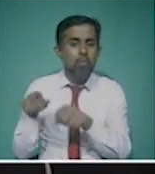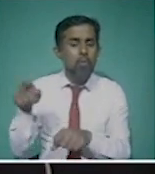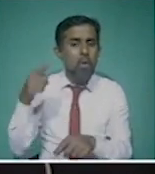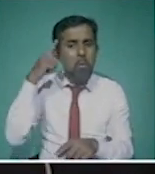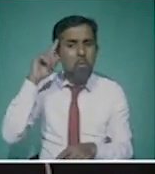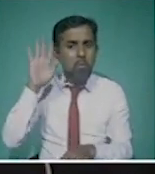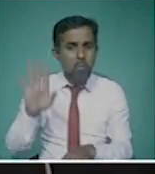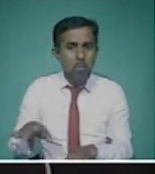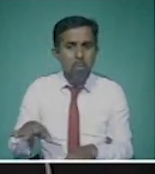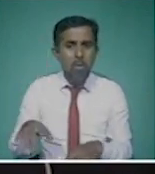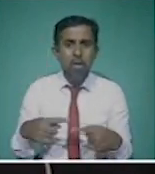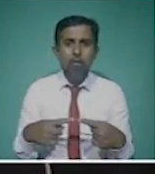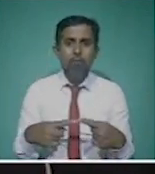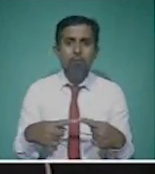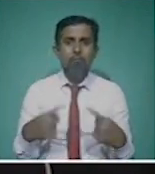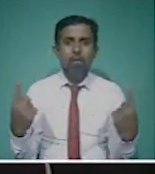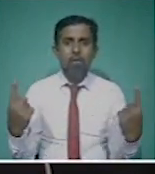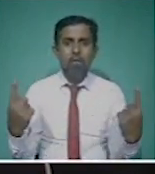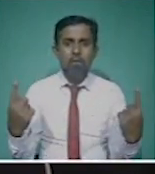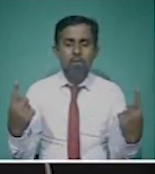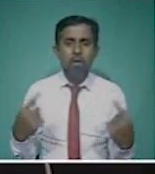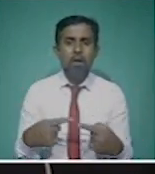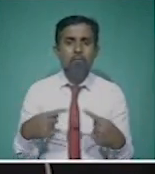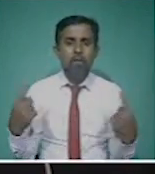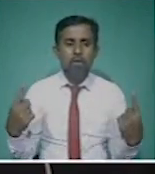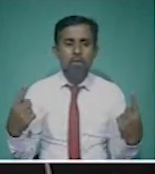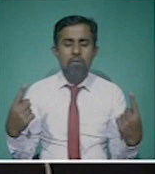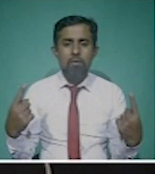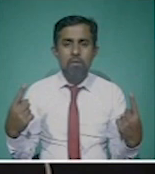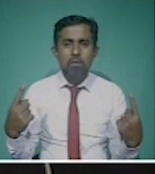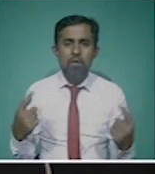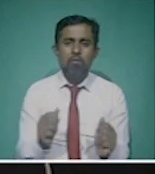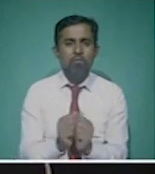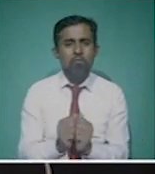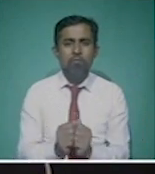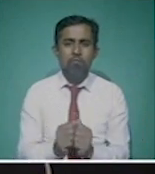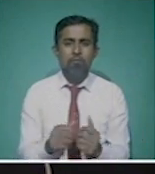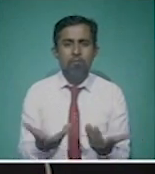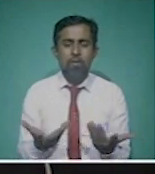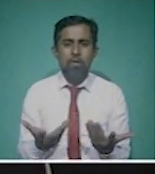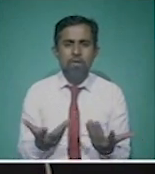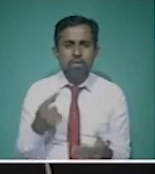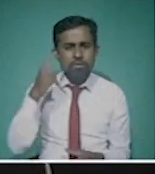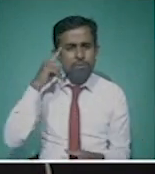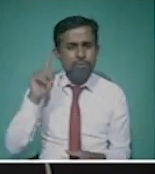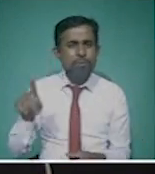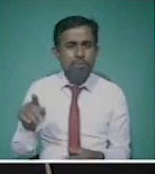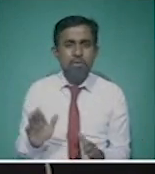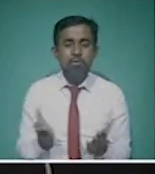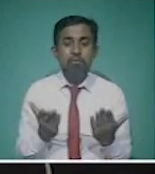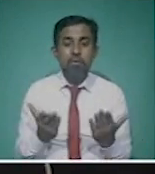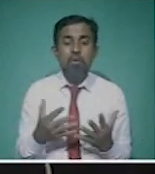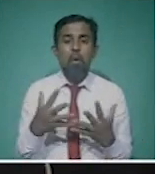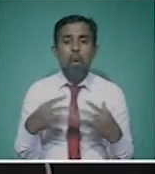Podu, Thurveta Sandi Hengle Kalapi, Utumatamaha, in a Pirachine Kana, Tirbu, Varakan the Satya Pata,